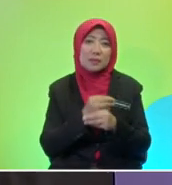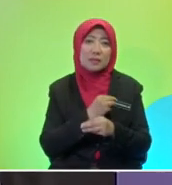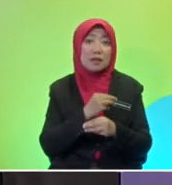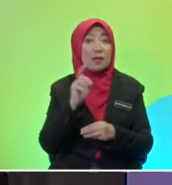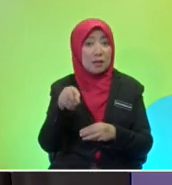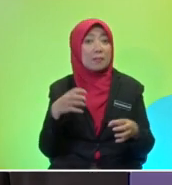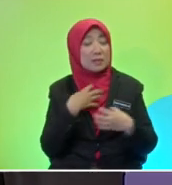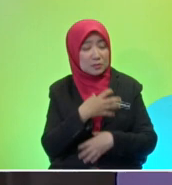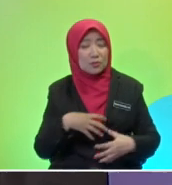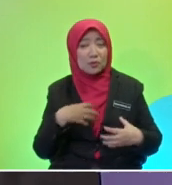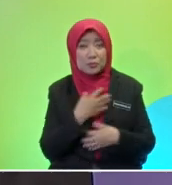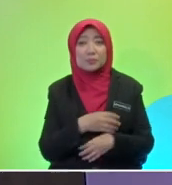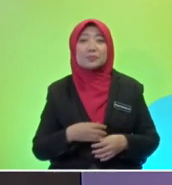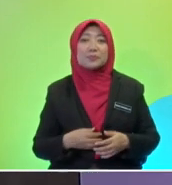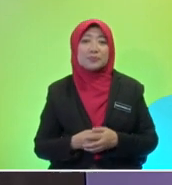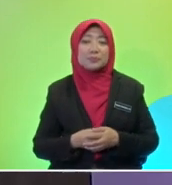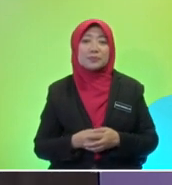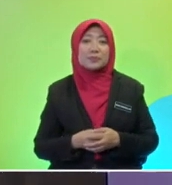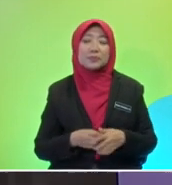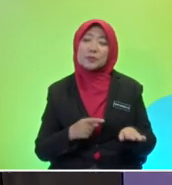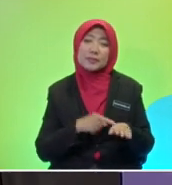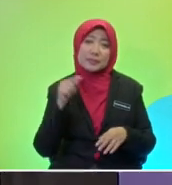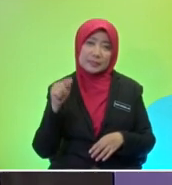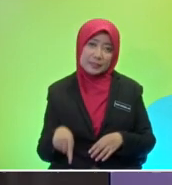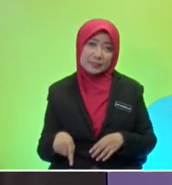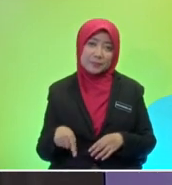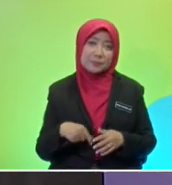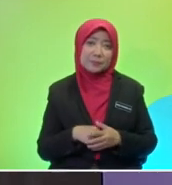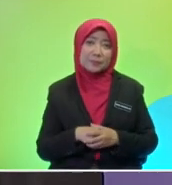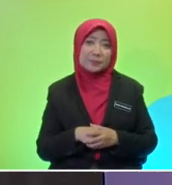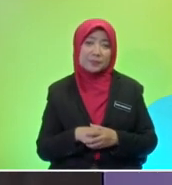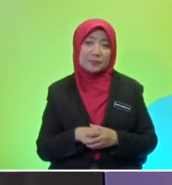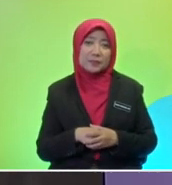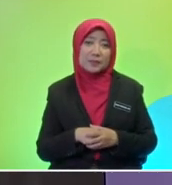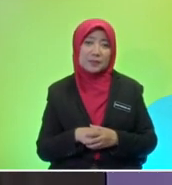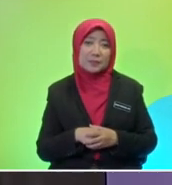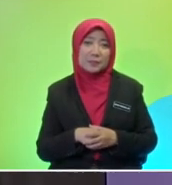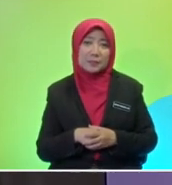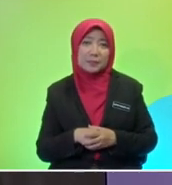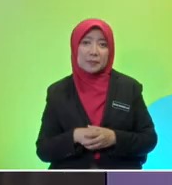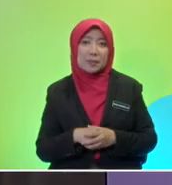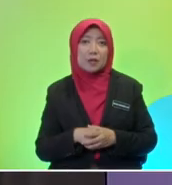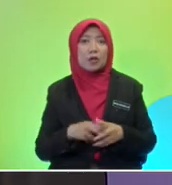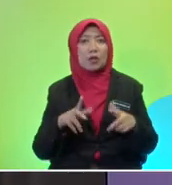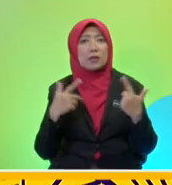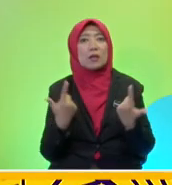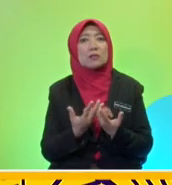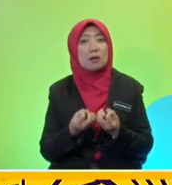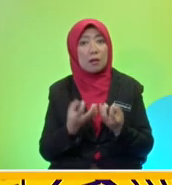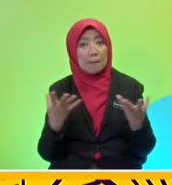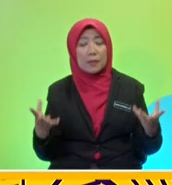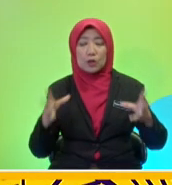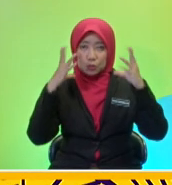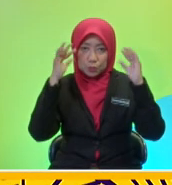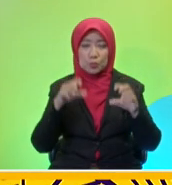ini oke di sini oke bagi kalian yang masih kecil bagi kenyamai guru-guru boleh